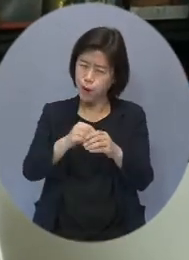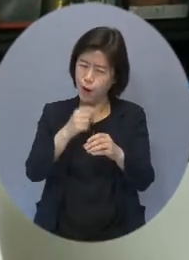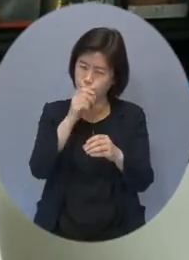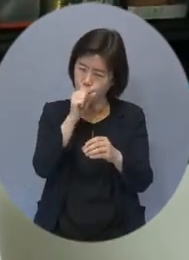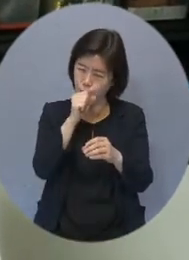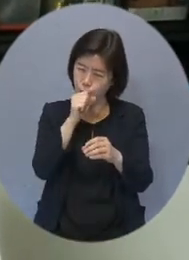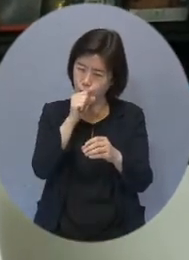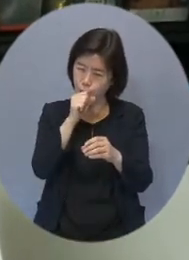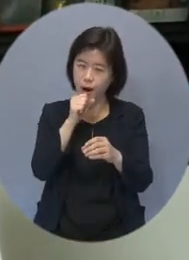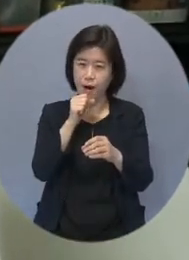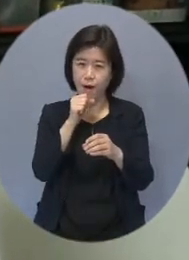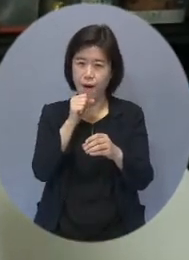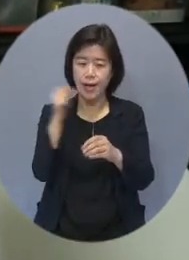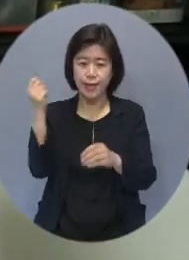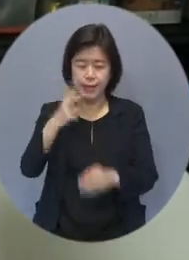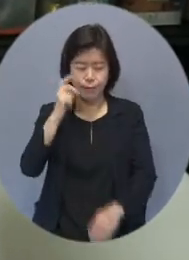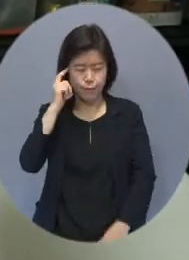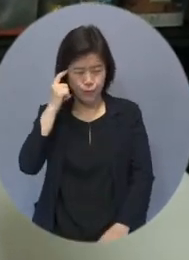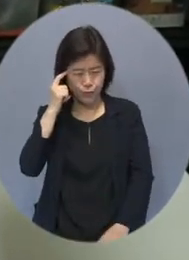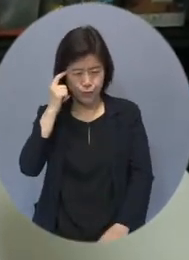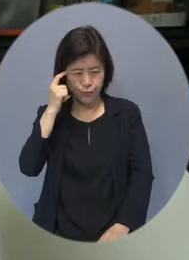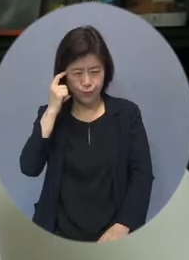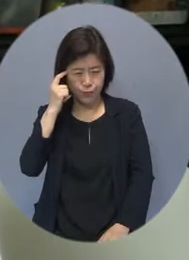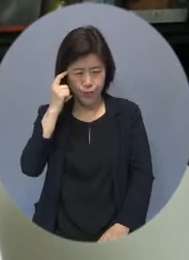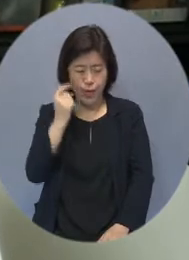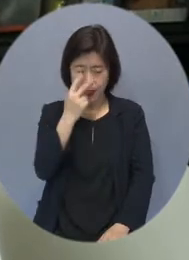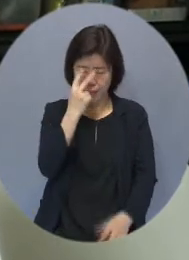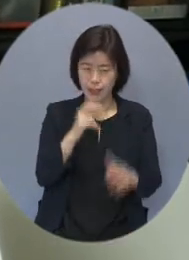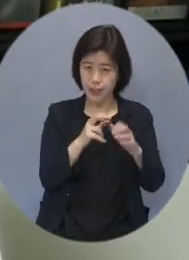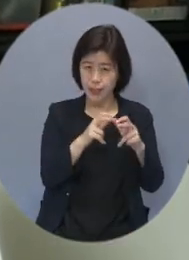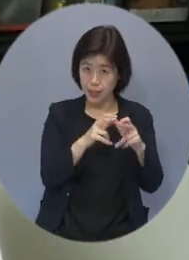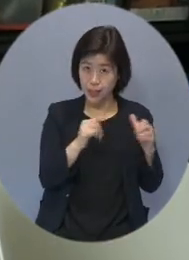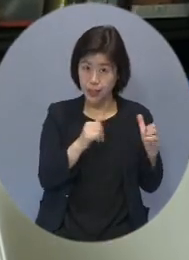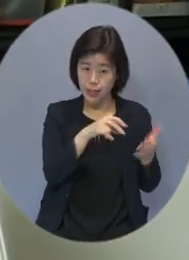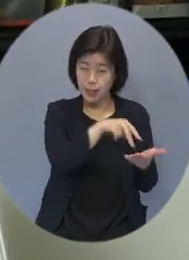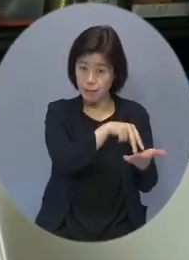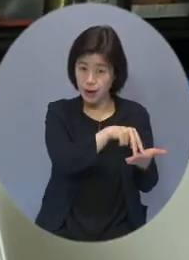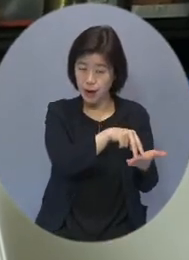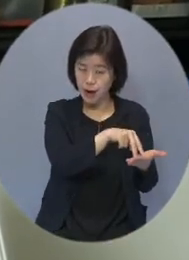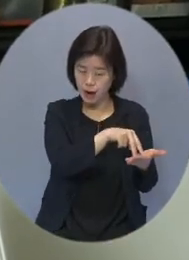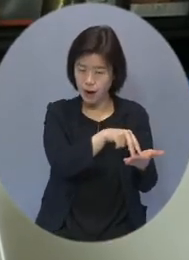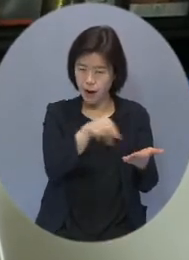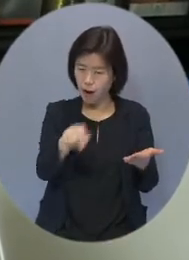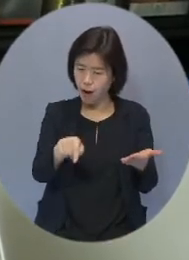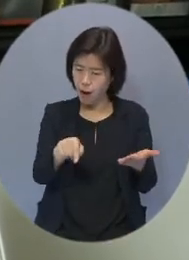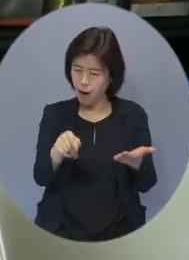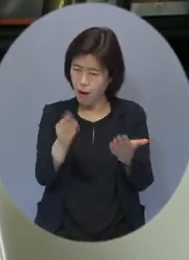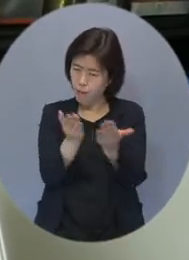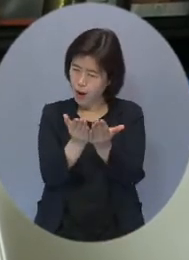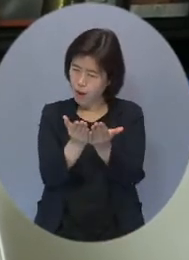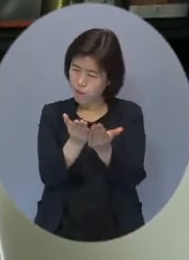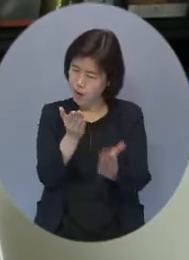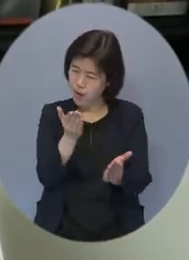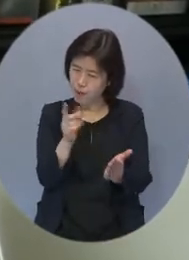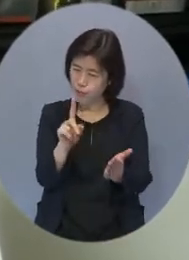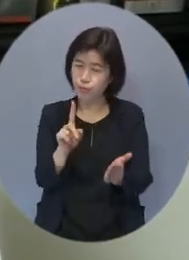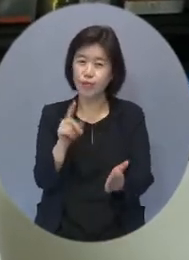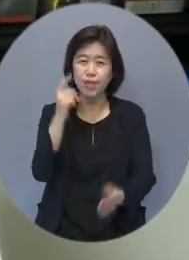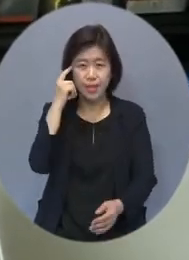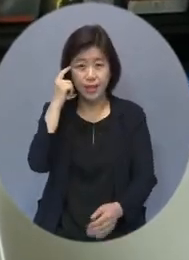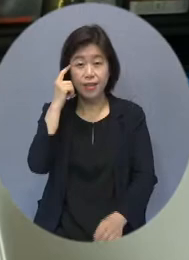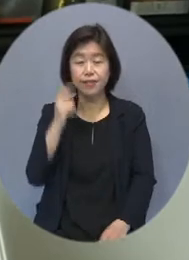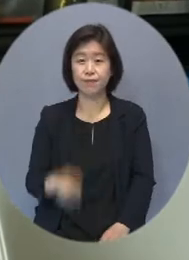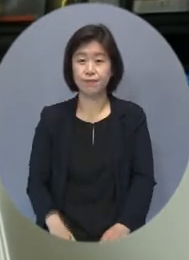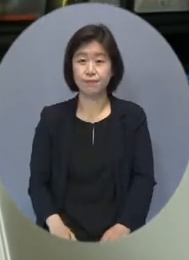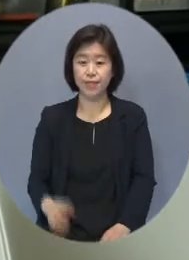만져보고 이게 과연 우리 보이지 않는 친구들한테 맞는 방향일까? 라는 생각을 다시 해보고 그리고 그러다가 다시